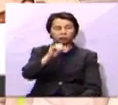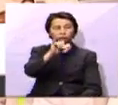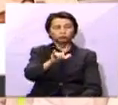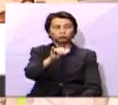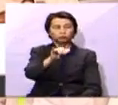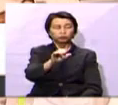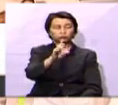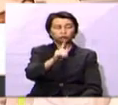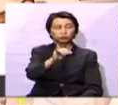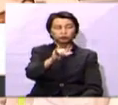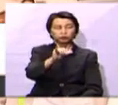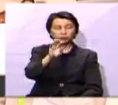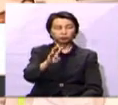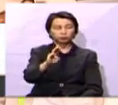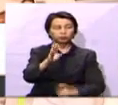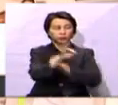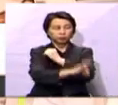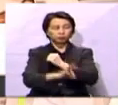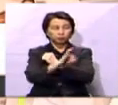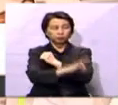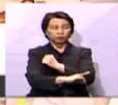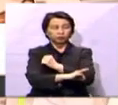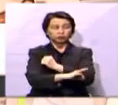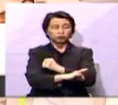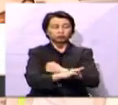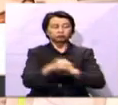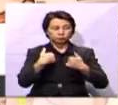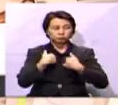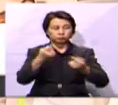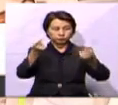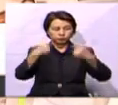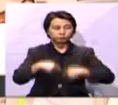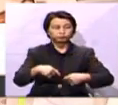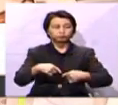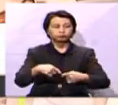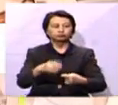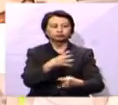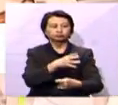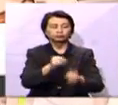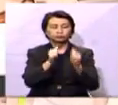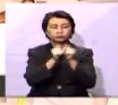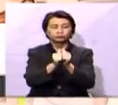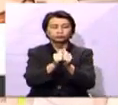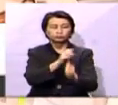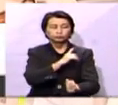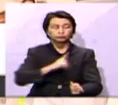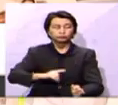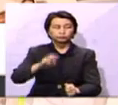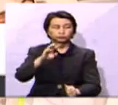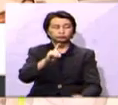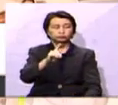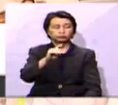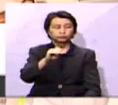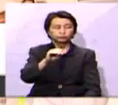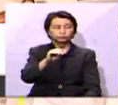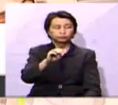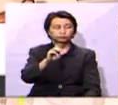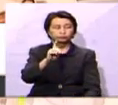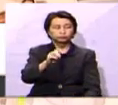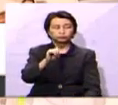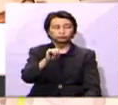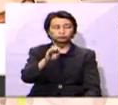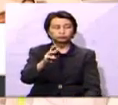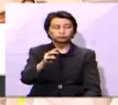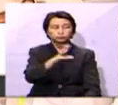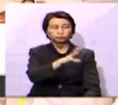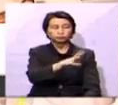yang di-Pertuan Besar Negeri Sembilan Tuanku Muhriz Ibni Almarhum Tuanku Munawir bersama Duli Yang Maha Mulia Tunku Ampuan Besar